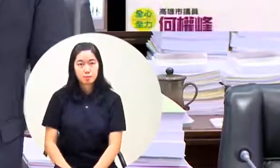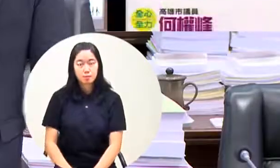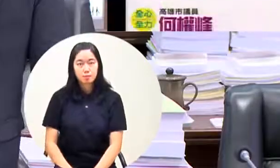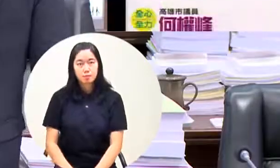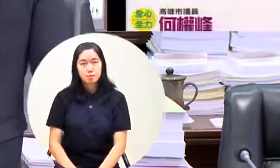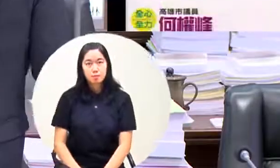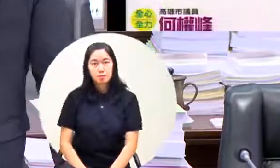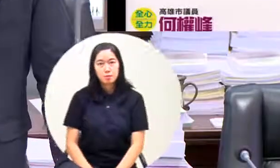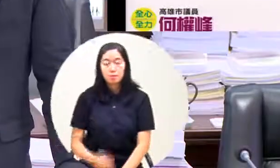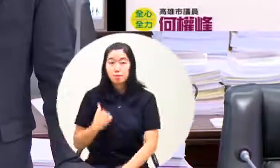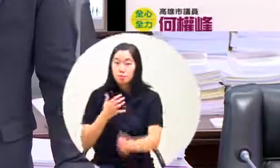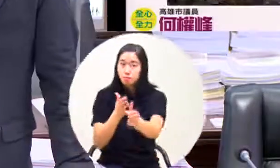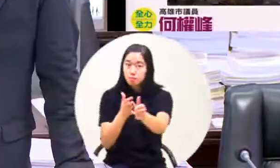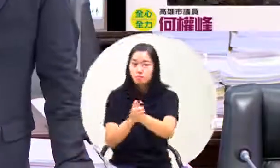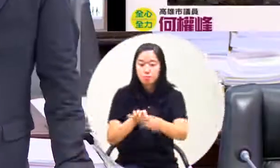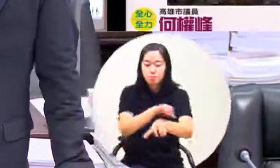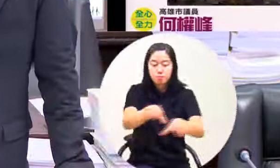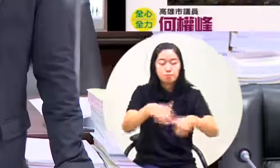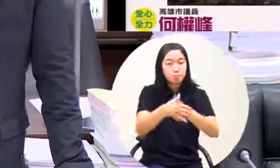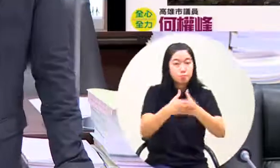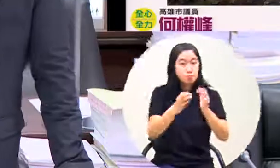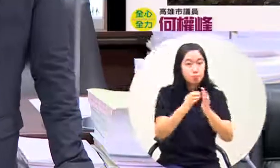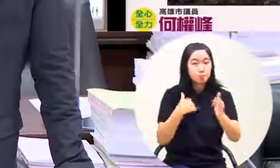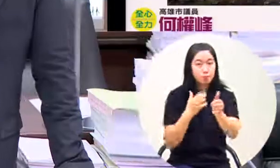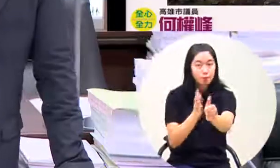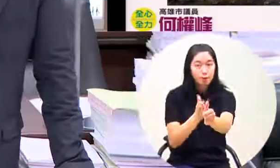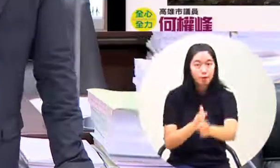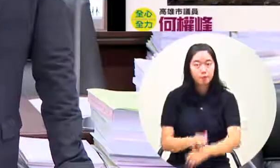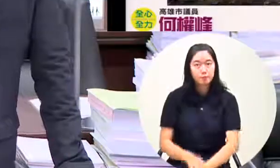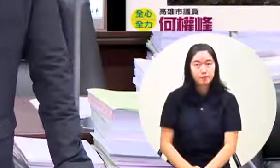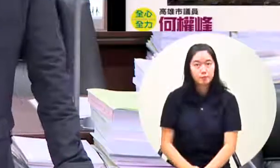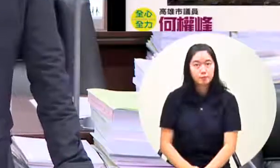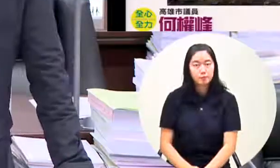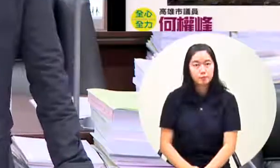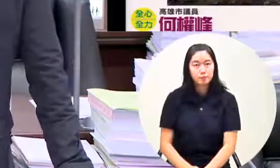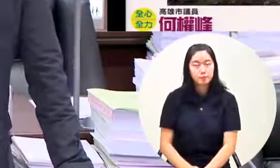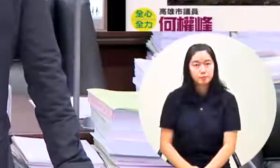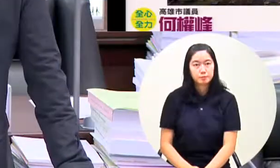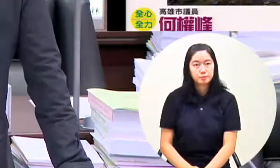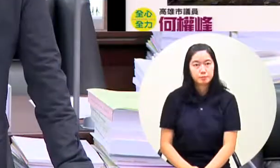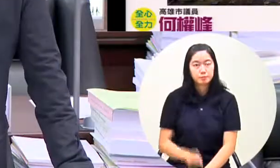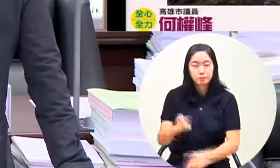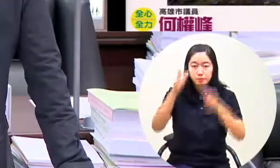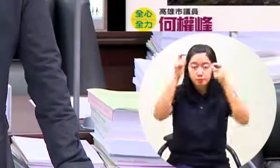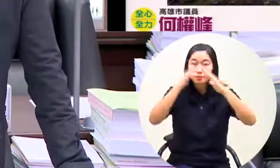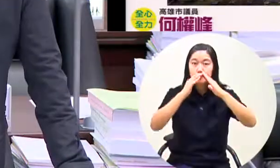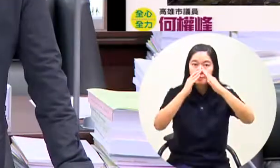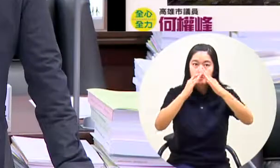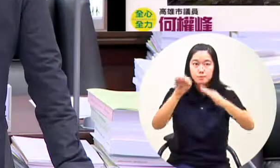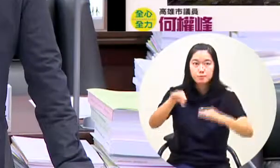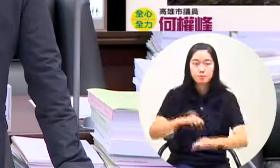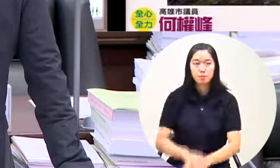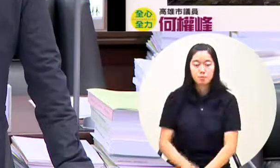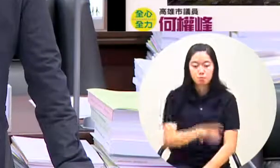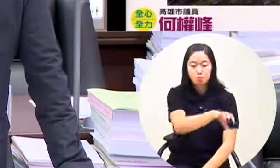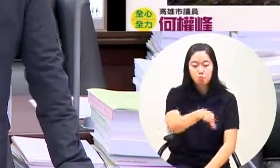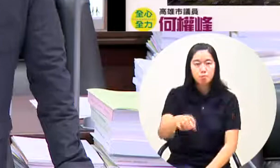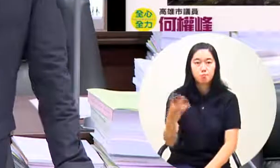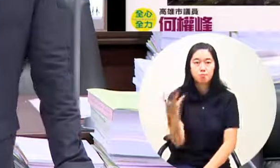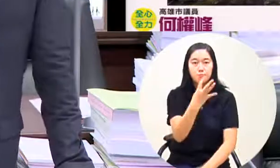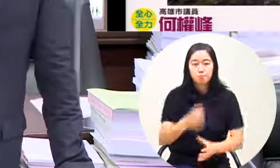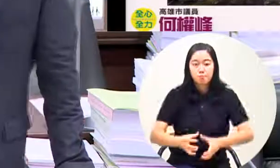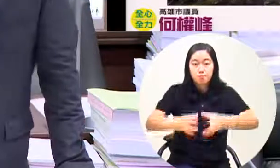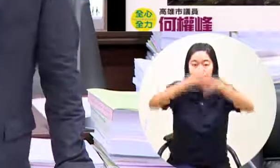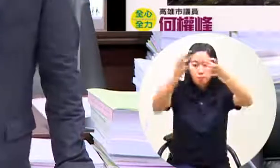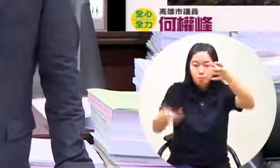间，我想请教一下环保局局长我想请教一下局长我们高雄市有四个焚化炉，很多